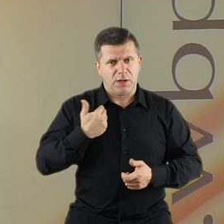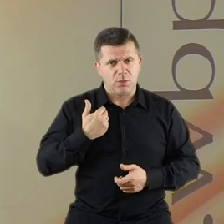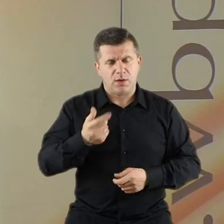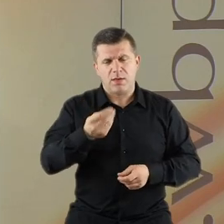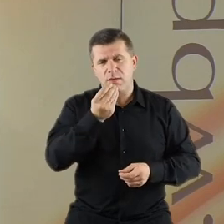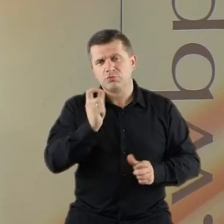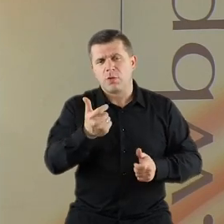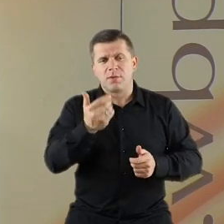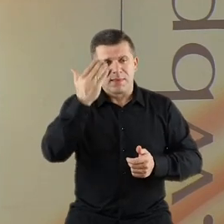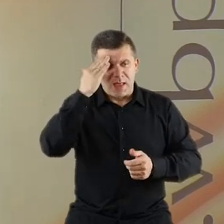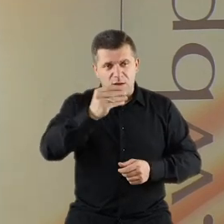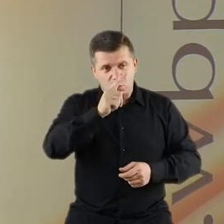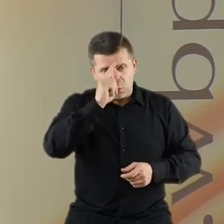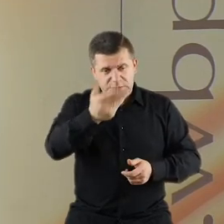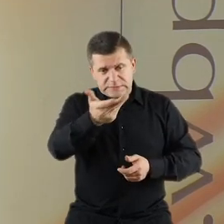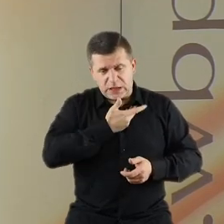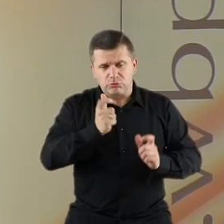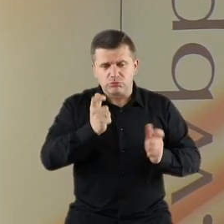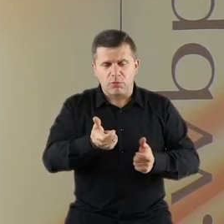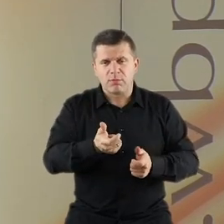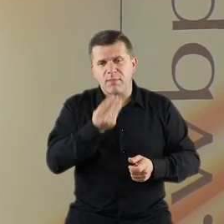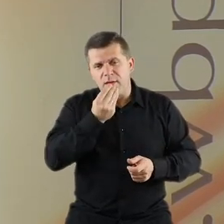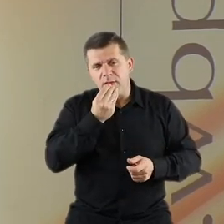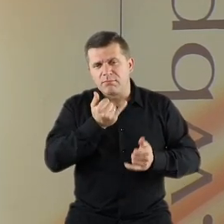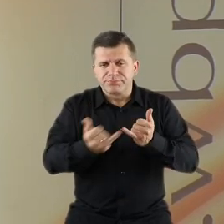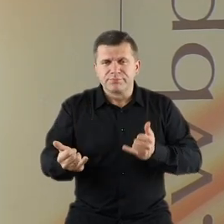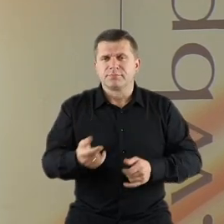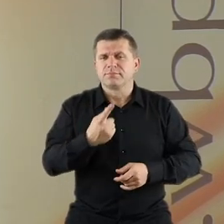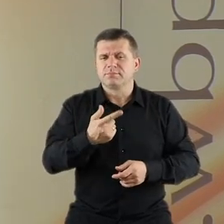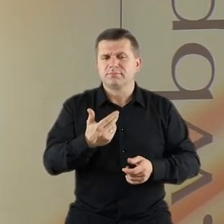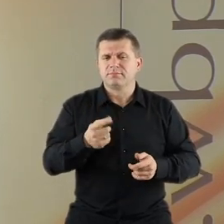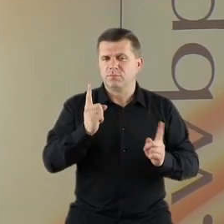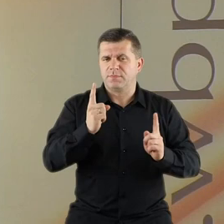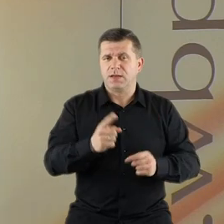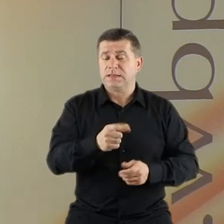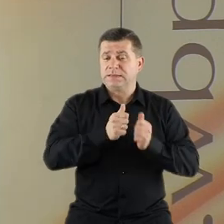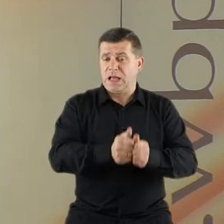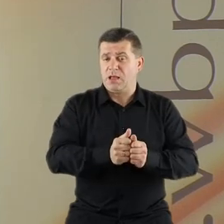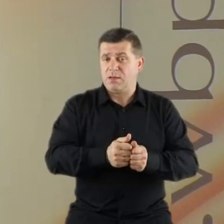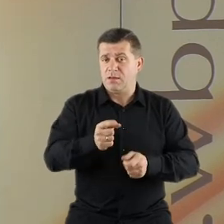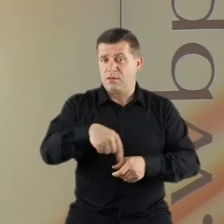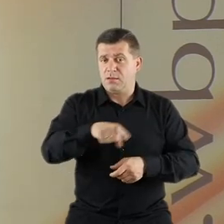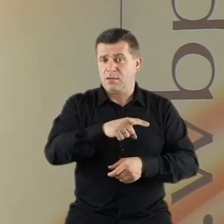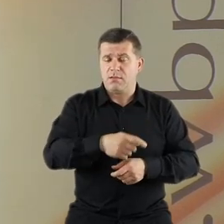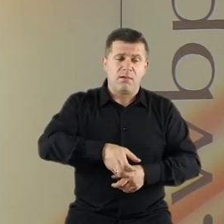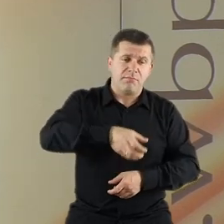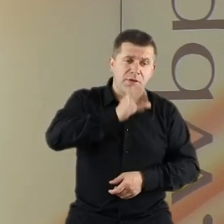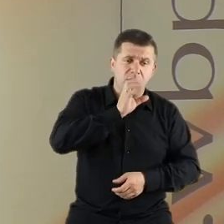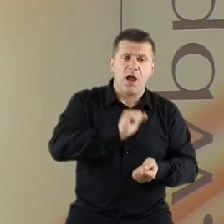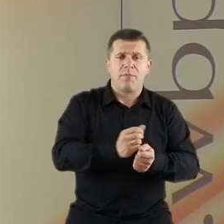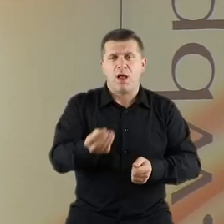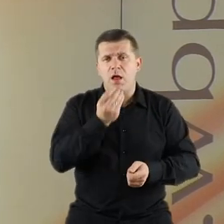często nie się od osób nieznajomych zadanie odbywa się w ten sposób że w napoje lub